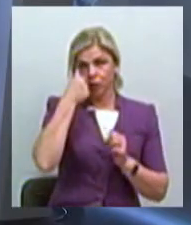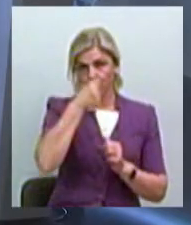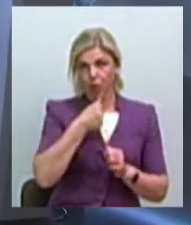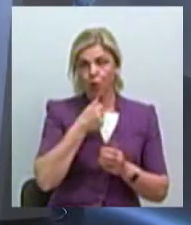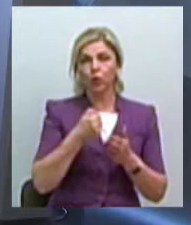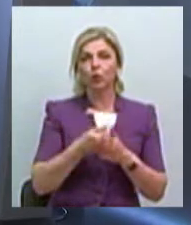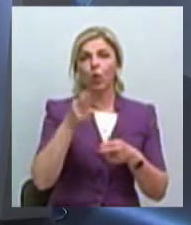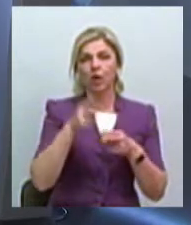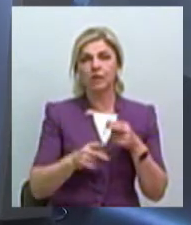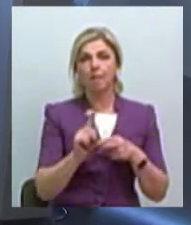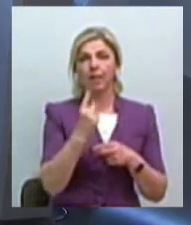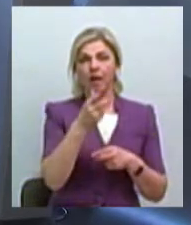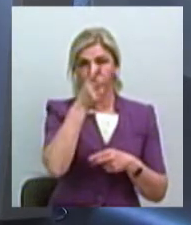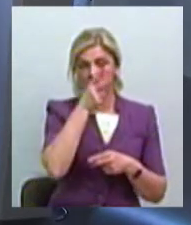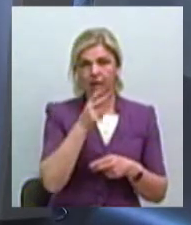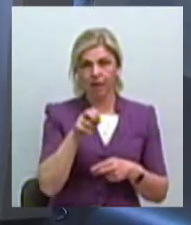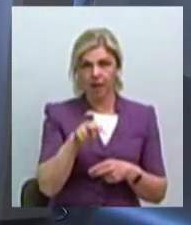кінця першого кварталу